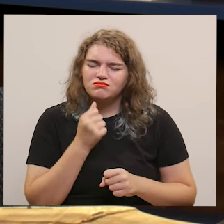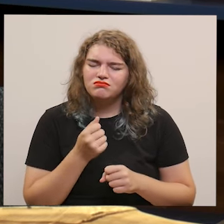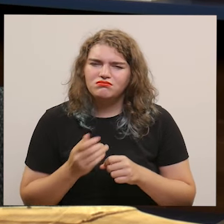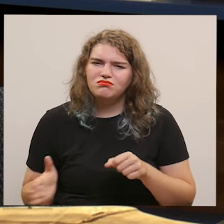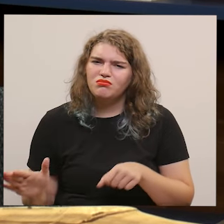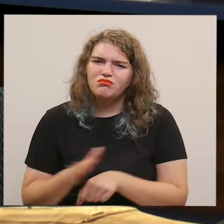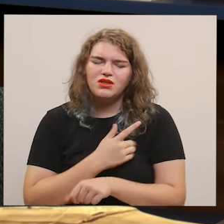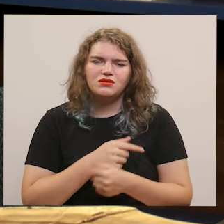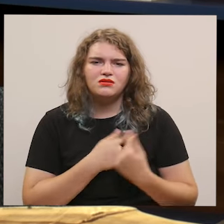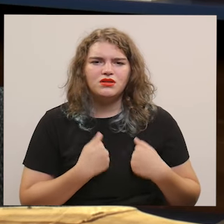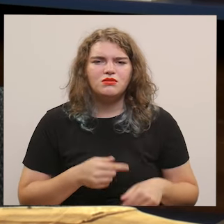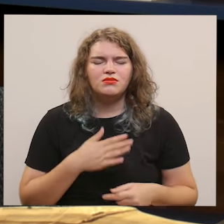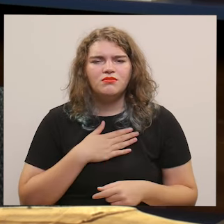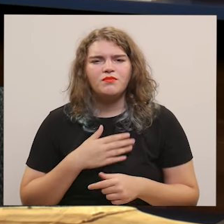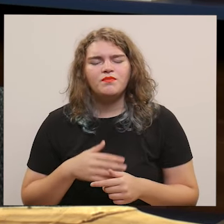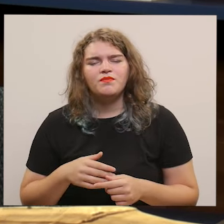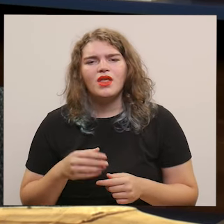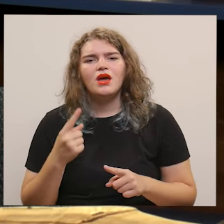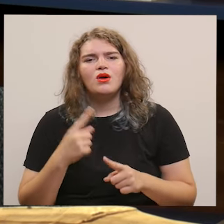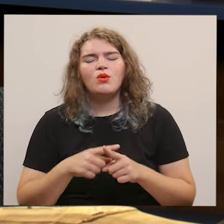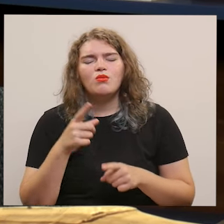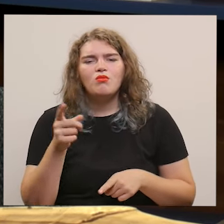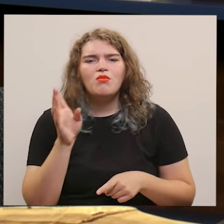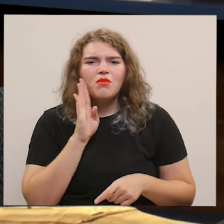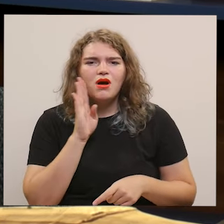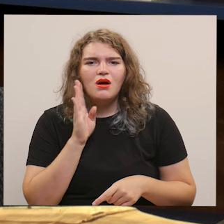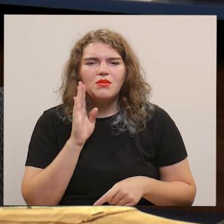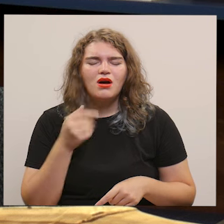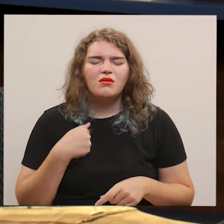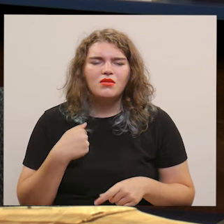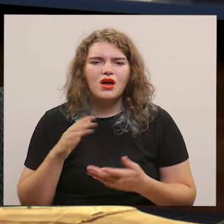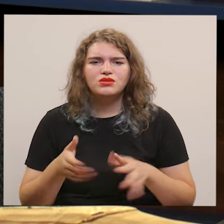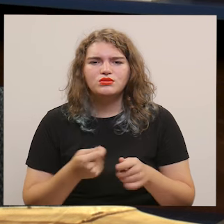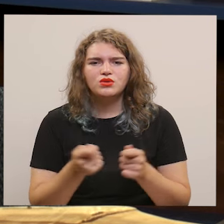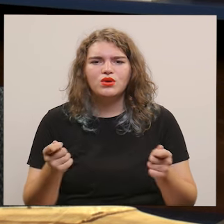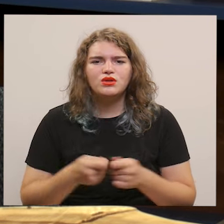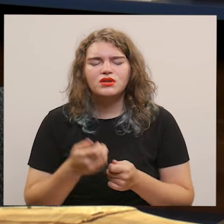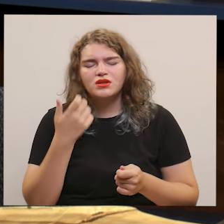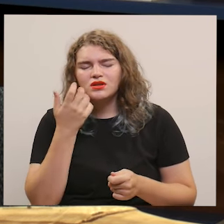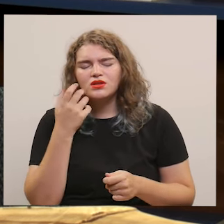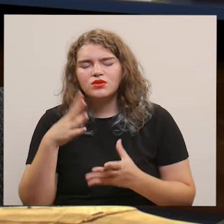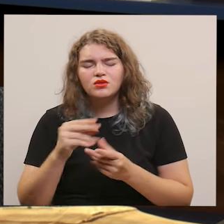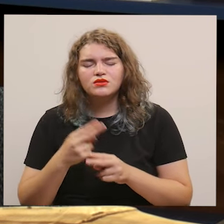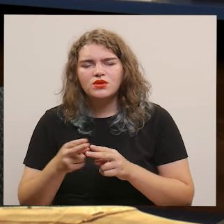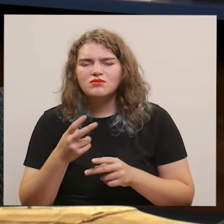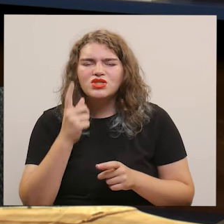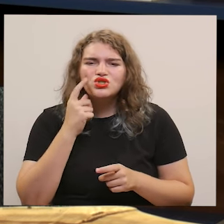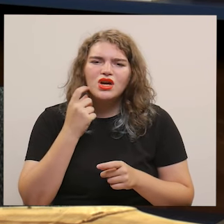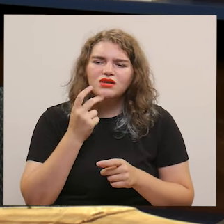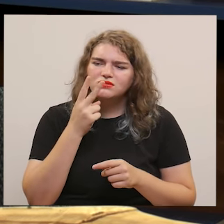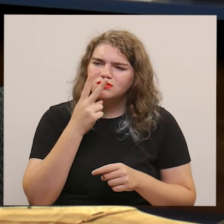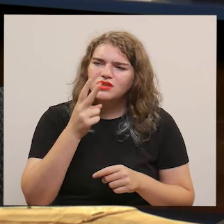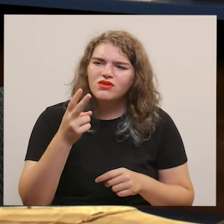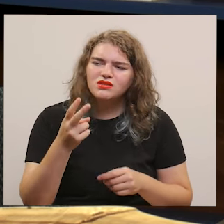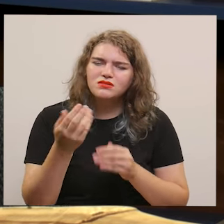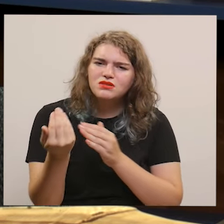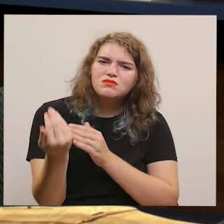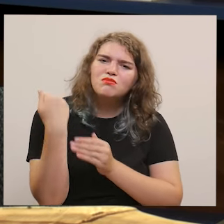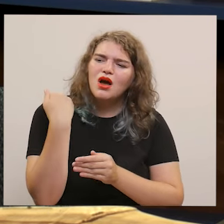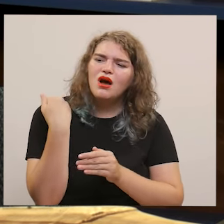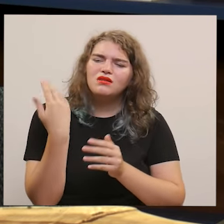prea îndurerată. Și cu mama mea a început totul, cu mama mea adoptivă, atunci când Duhul Sfânt mi-a spus, încearcă să te uiți puțin în trecutul ei,